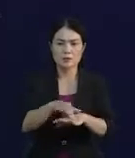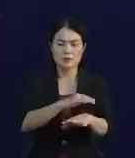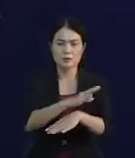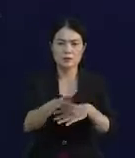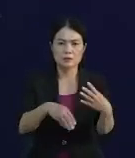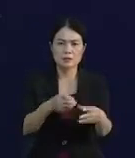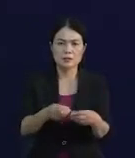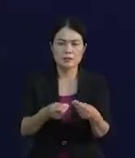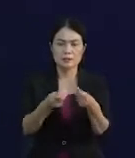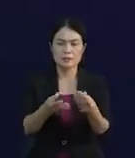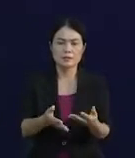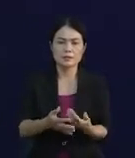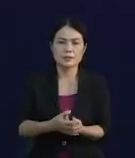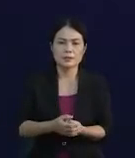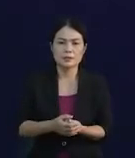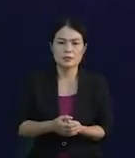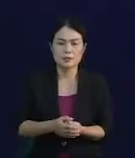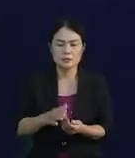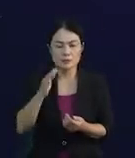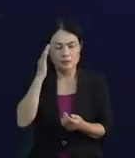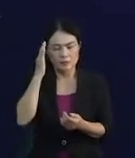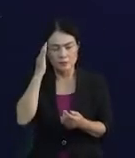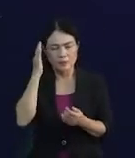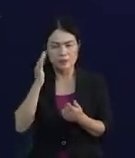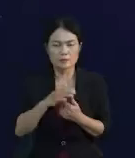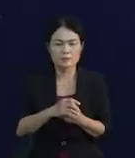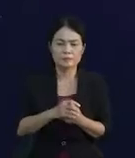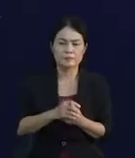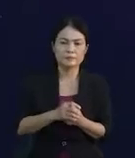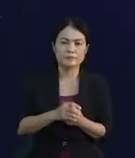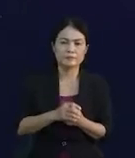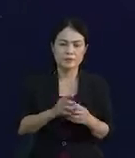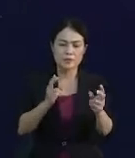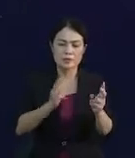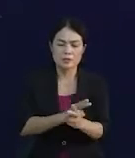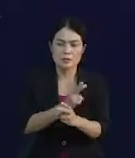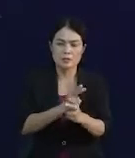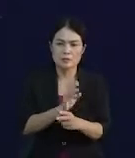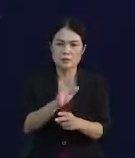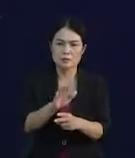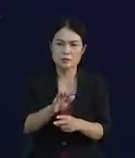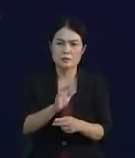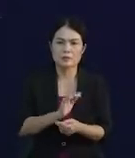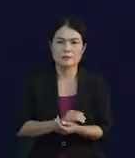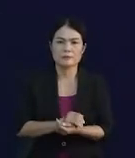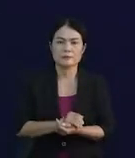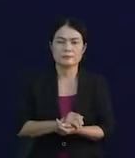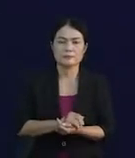ប្រដៅទូមានកូនចៅមានថាកូនចៅគឺពពួកចាបស្រុកទាំងអស់ហ្នឹងឲ្យចេះប្រយ័ត្នខ្លួន